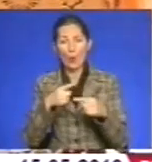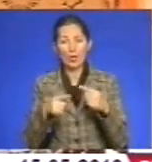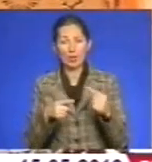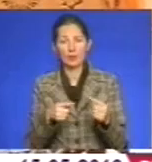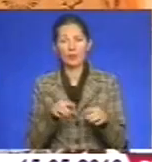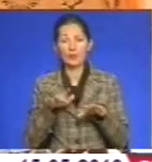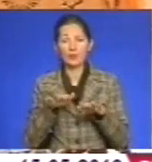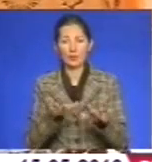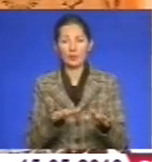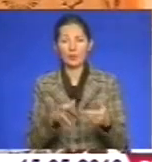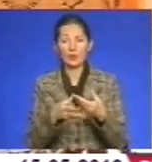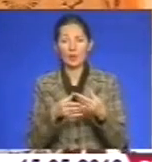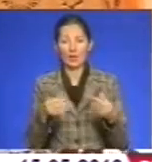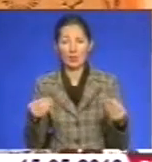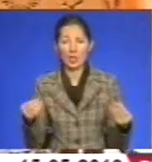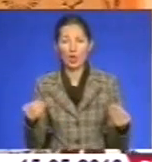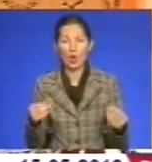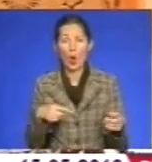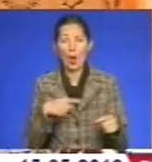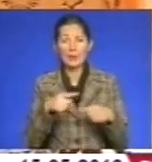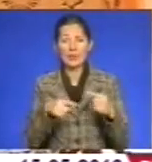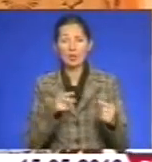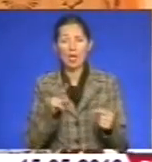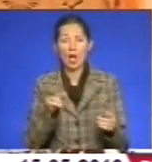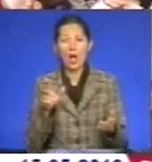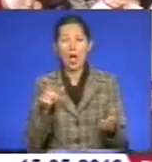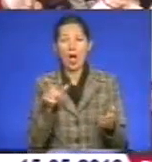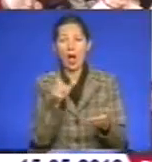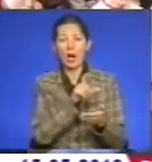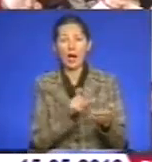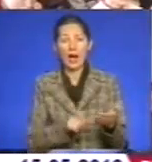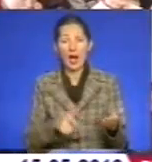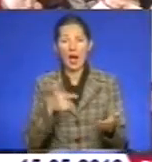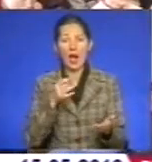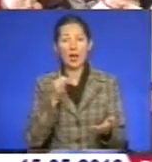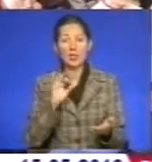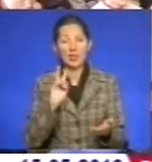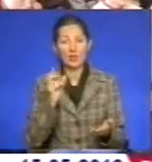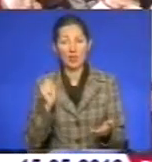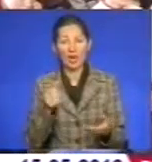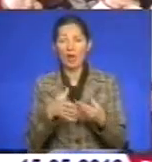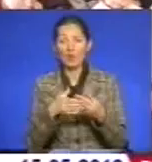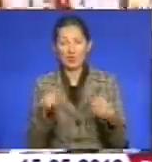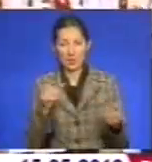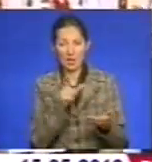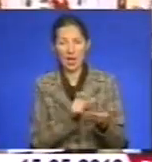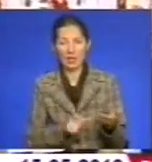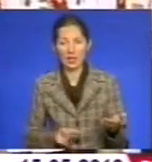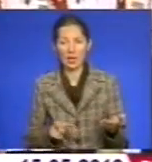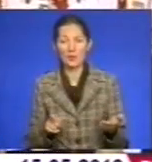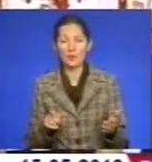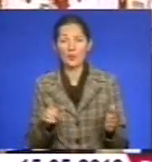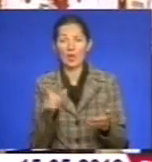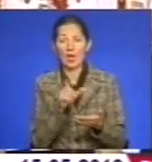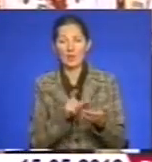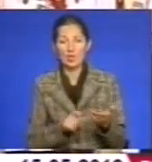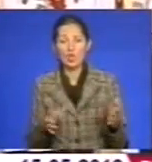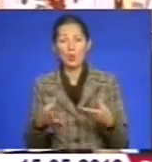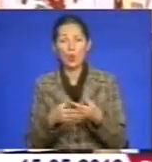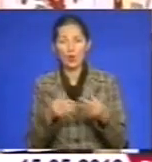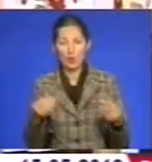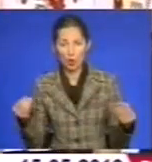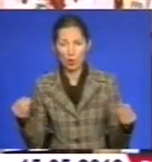обрядіство на весняного циклу, як гаївки і веснянки. Великодні віншування, вірші та пісні про весну,